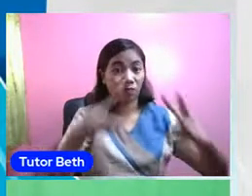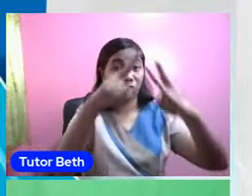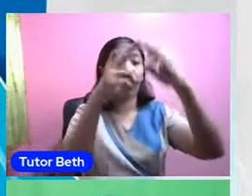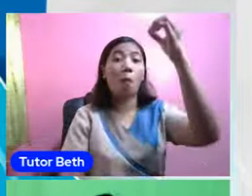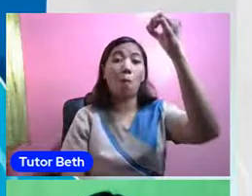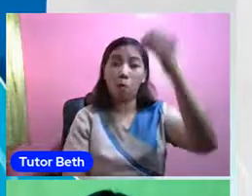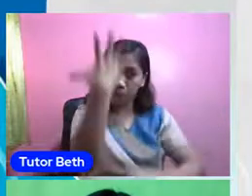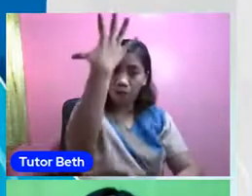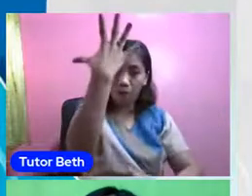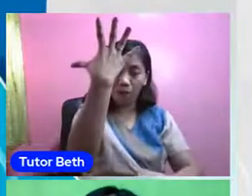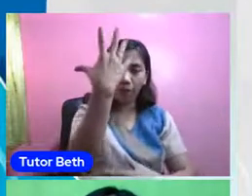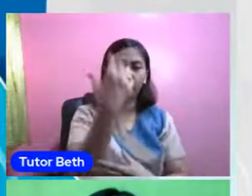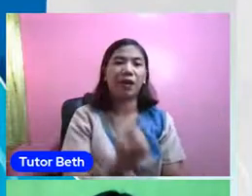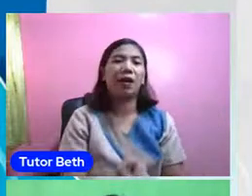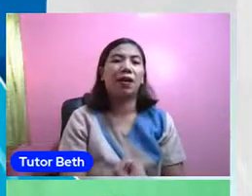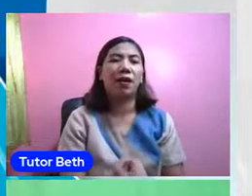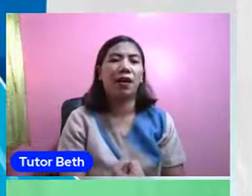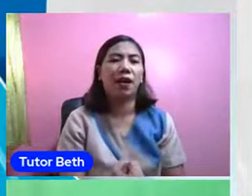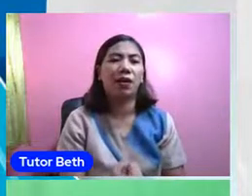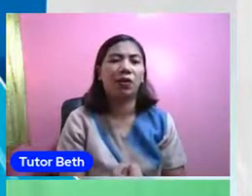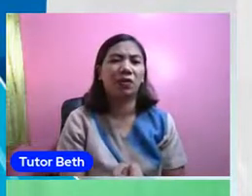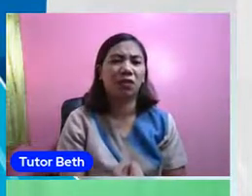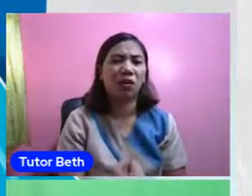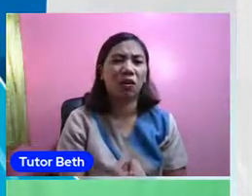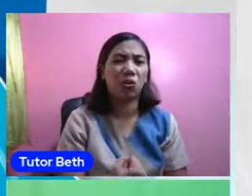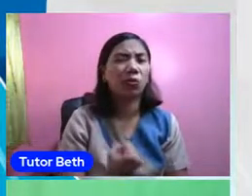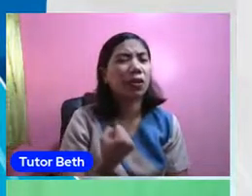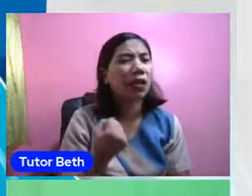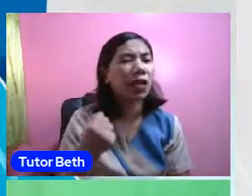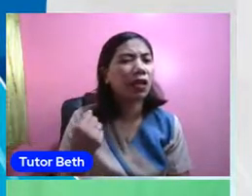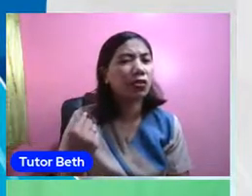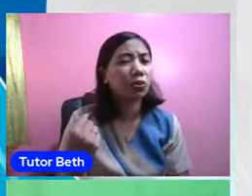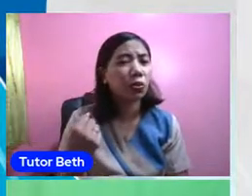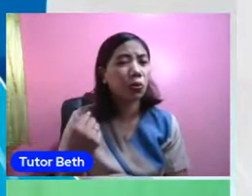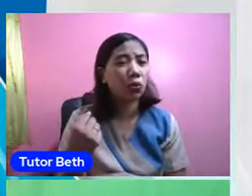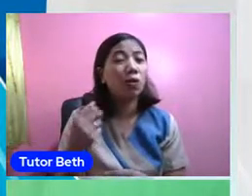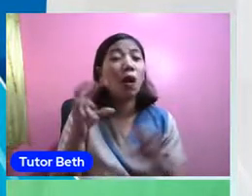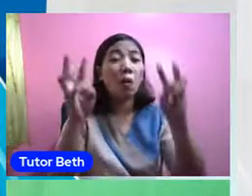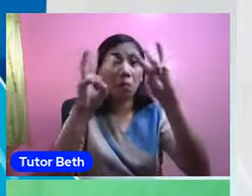Panahon din yata ng tag-araw yan. Ang pagsabot ng bulkan.